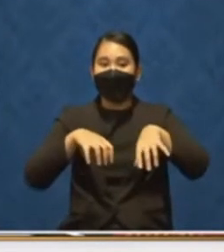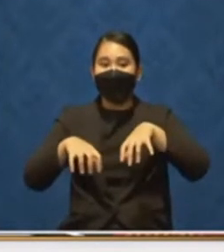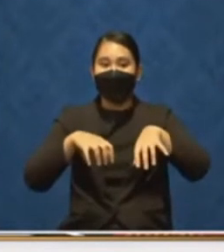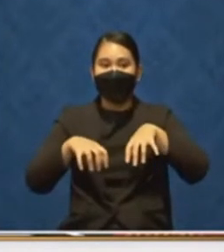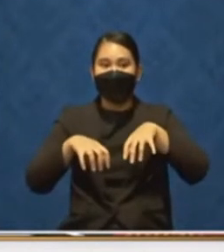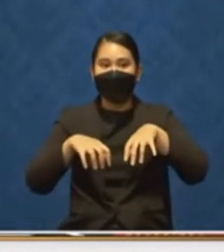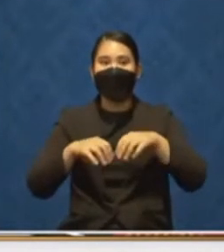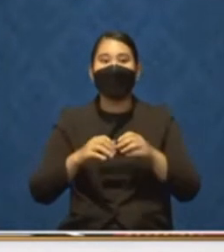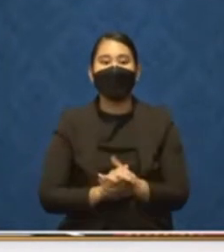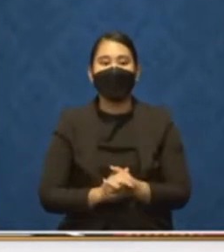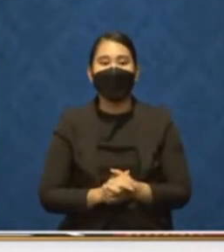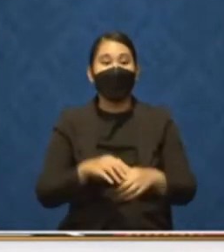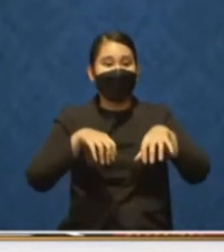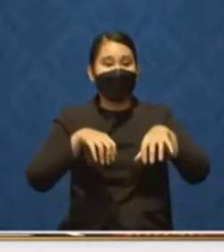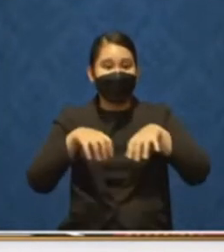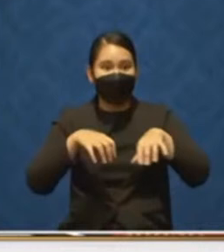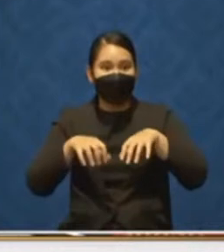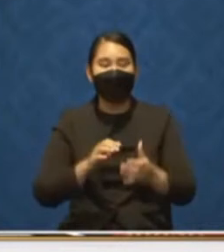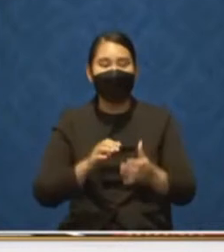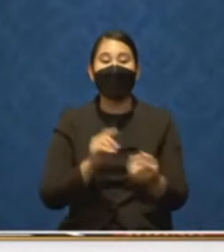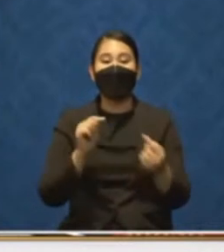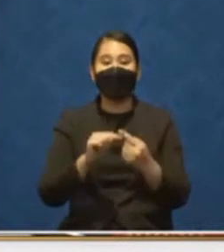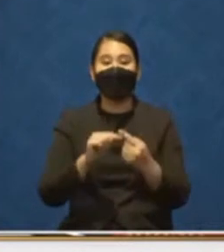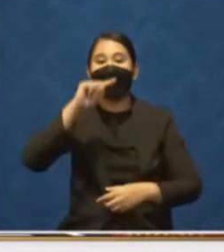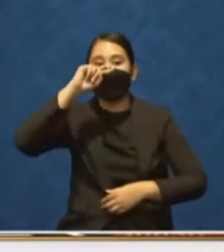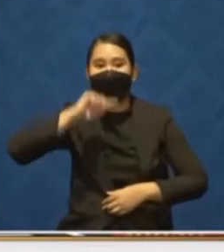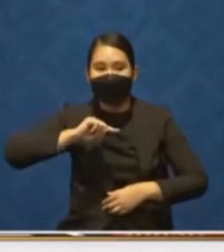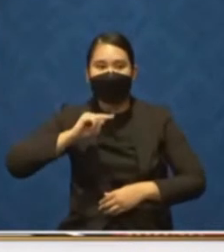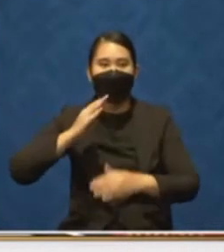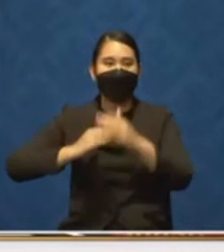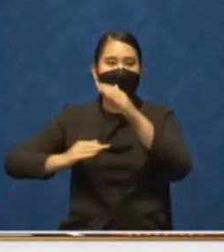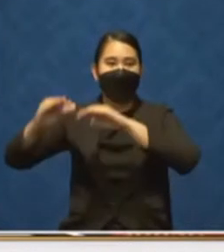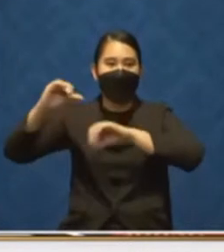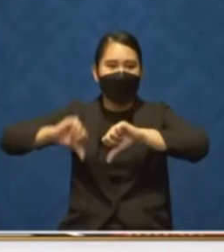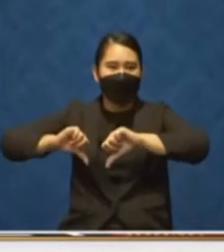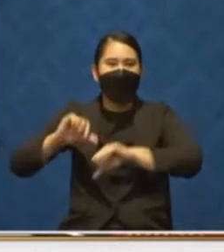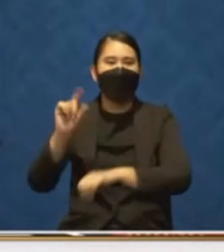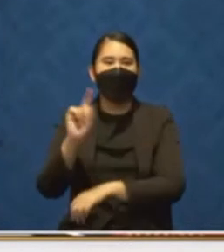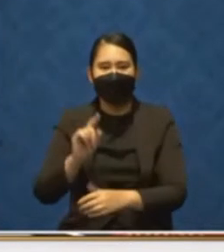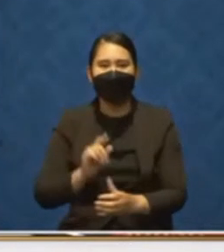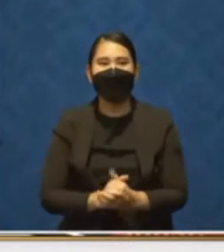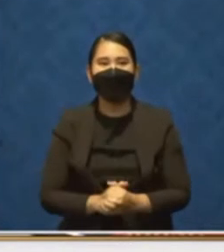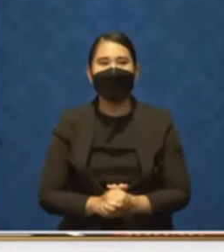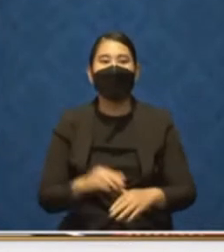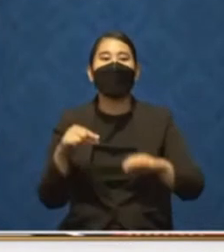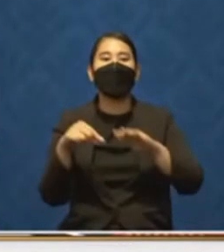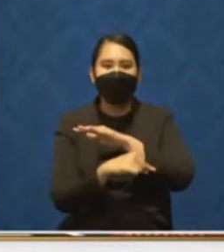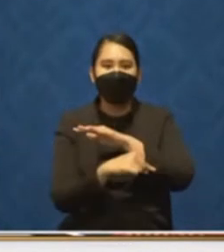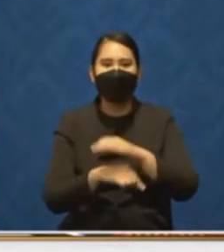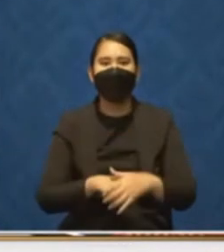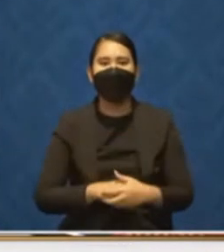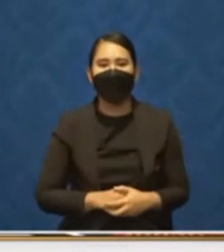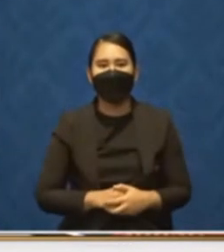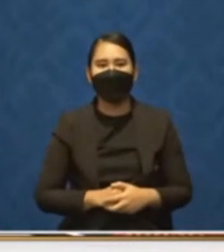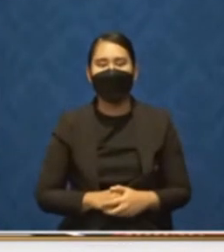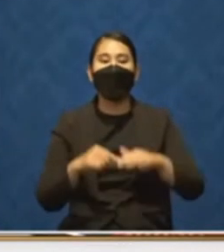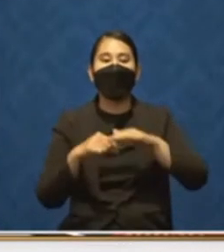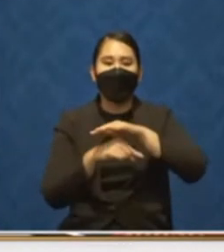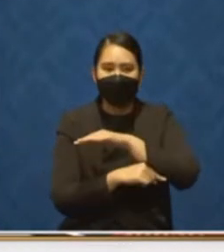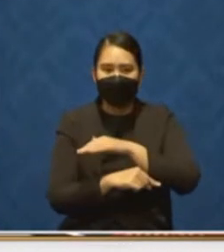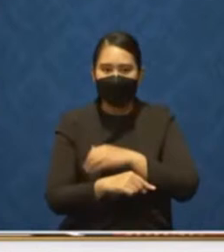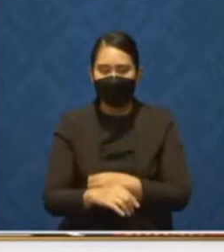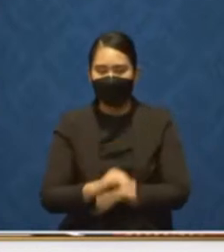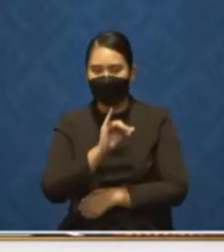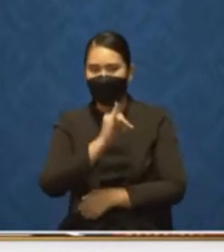ทำลายศักยภาพของประเทศอีกเรื่องหนึ่งก็คือเรื่องมีชุดจริตเรื่องความมีพิรุจ